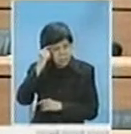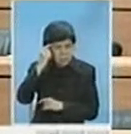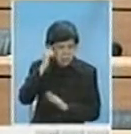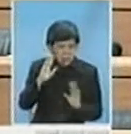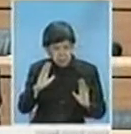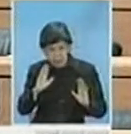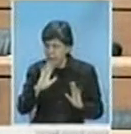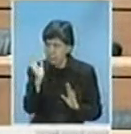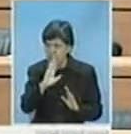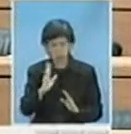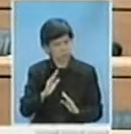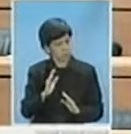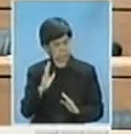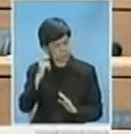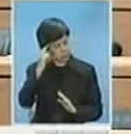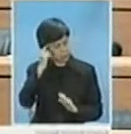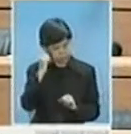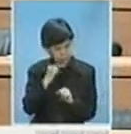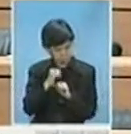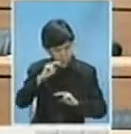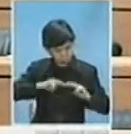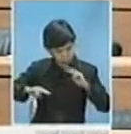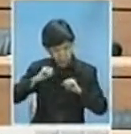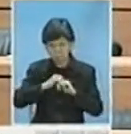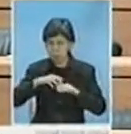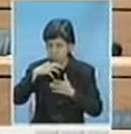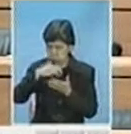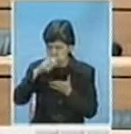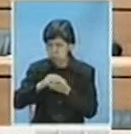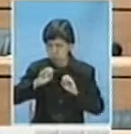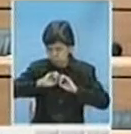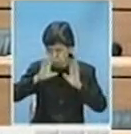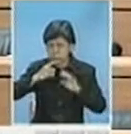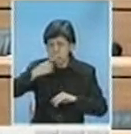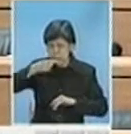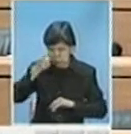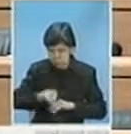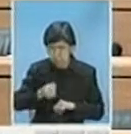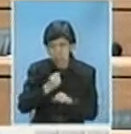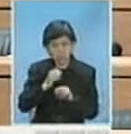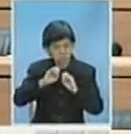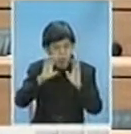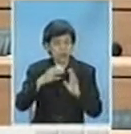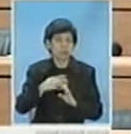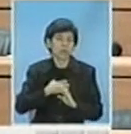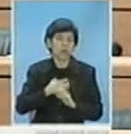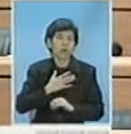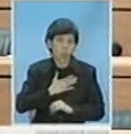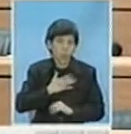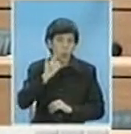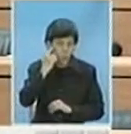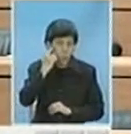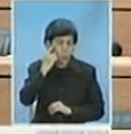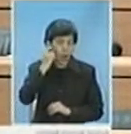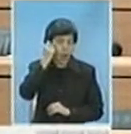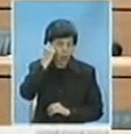ปกรุณาใช้ศักยภาพที่มีอยู่ของท่านทั้งหมดเปิดเผยข้อมูลให้เต็มที่ครบถ้วนโปร่งใสผมทราบผมเข้า